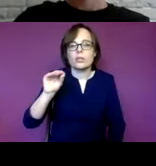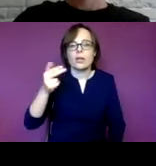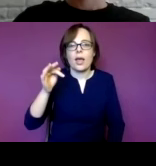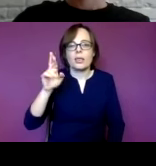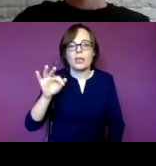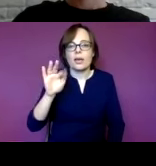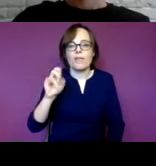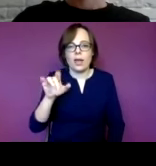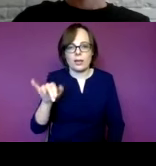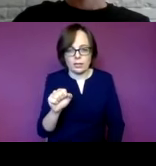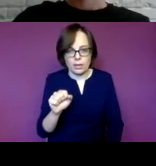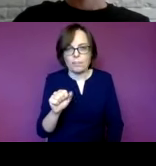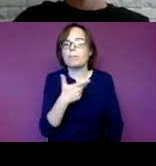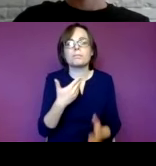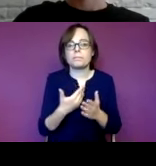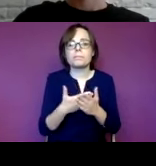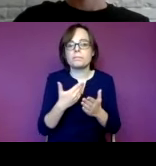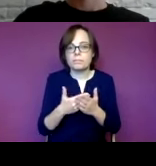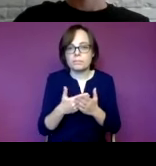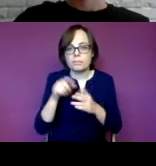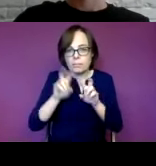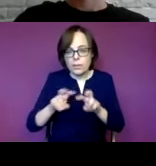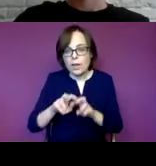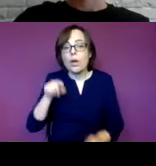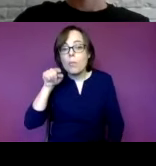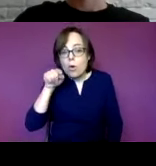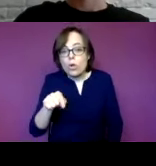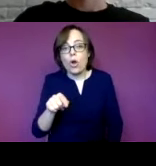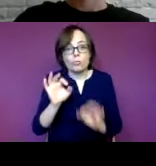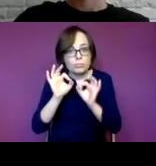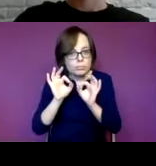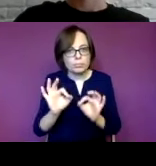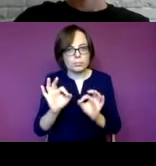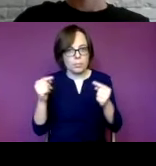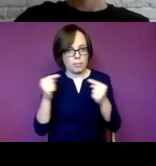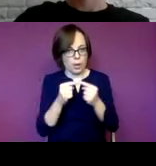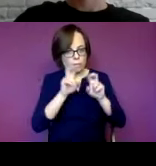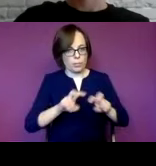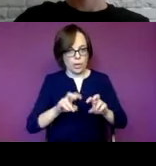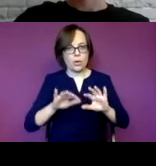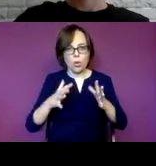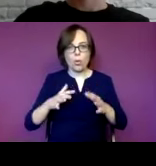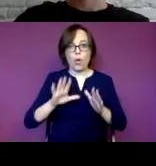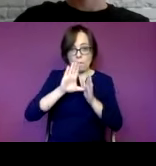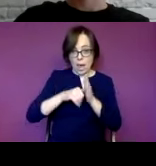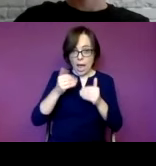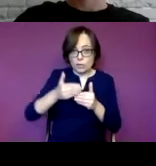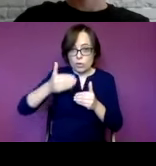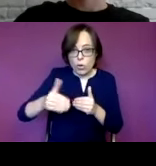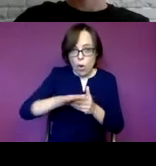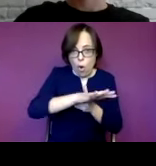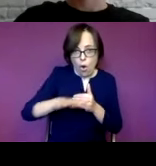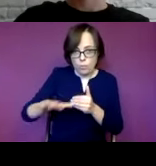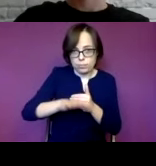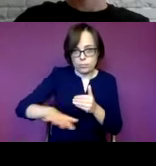te badania dotyczą bo tylko dlatego, że tam jest ten obiekt do badania obszarów podaglomeracyjnych, czyli to, o czym profesor Wójcik już wspomniał. To jest ta